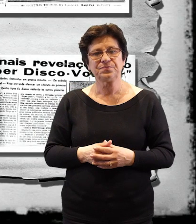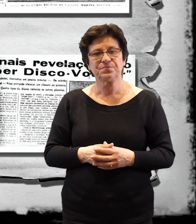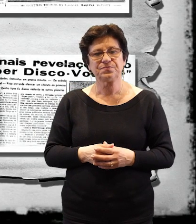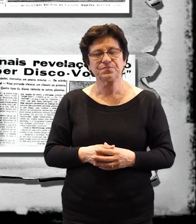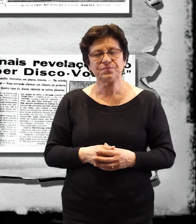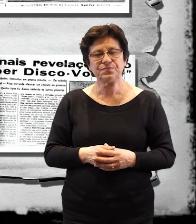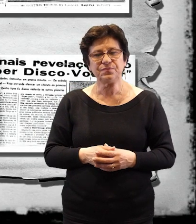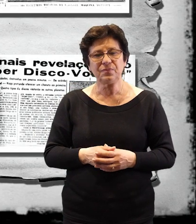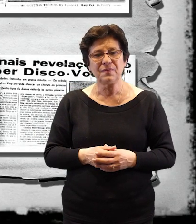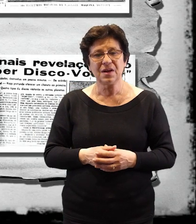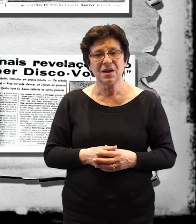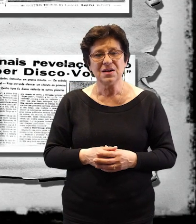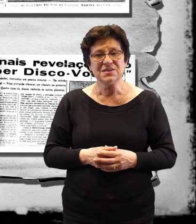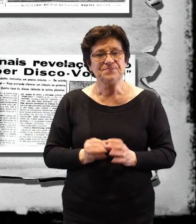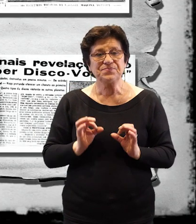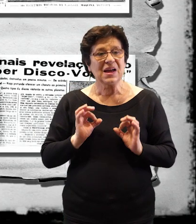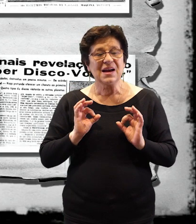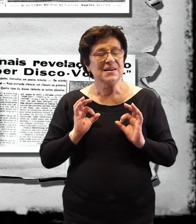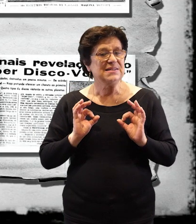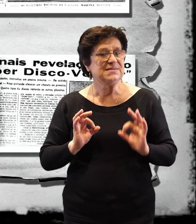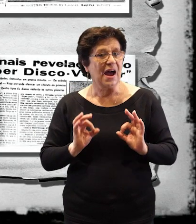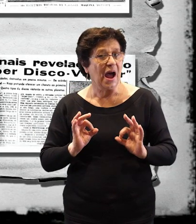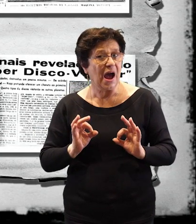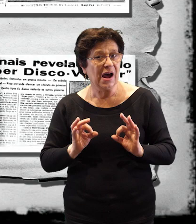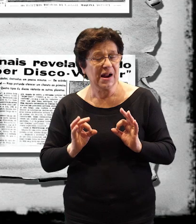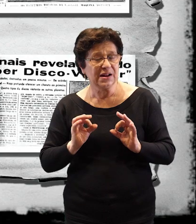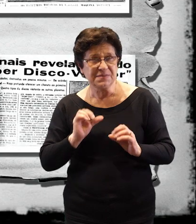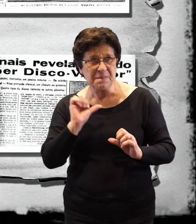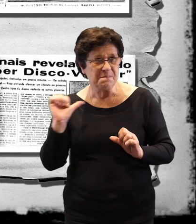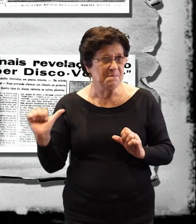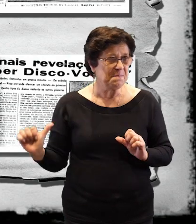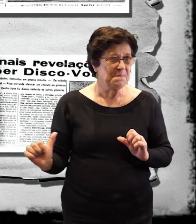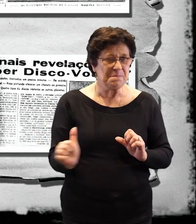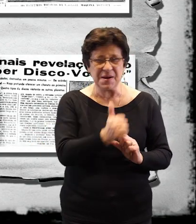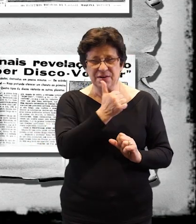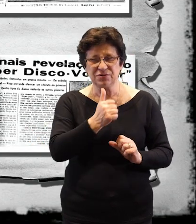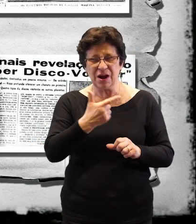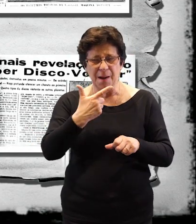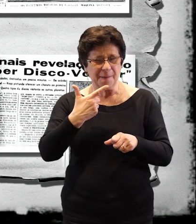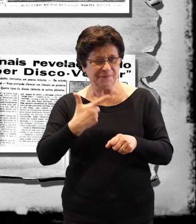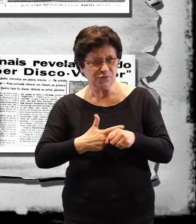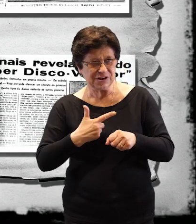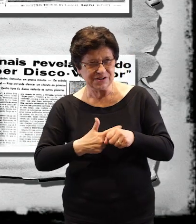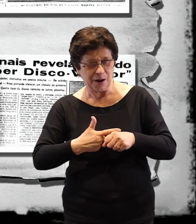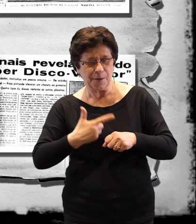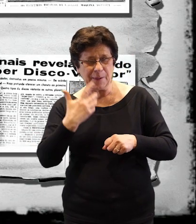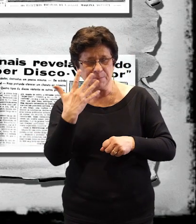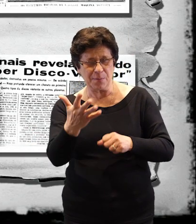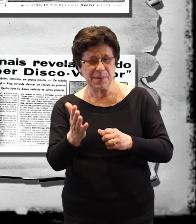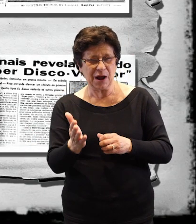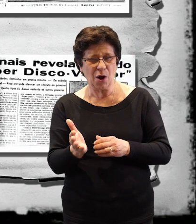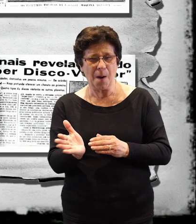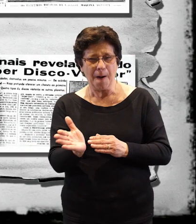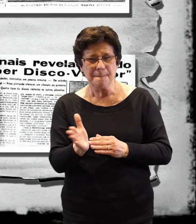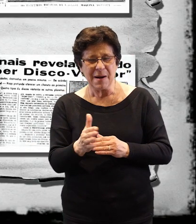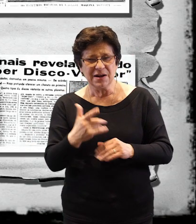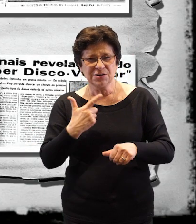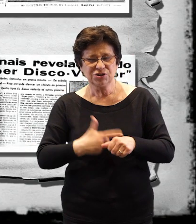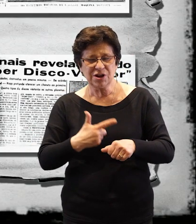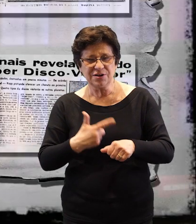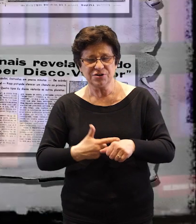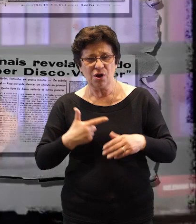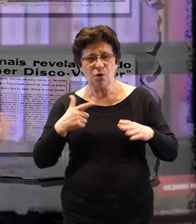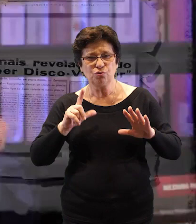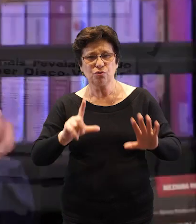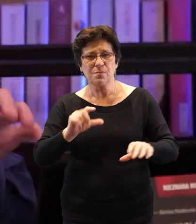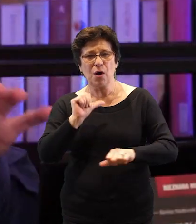Więc zaraz po pierwszych doniesieniach o latających talerzach z 25 marca 1947